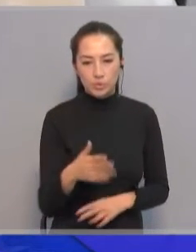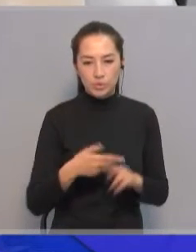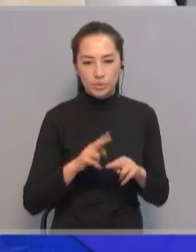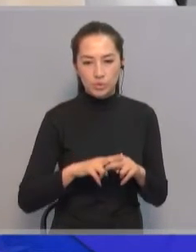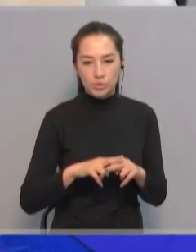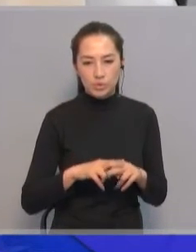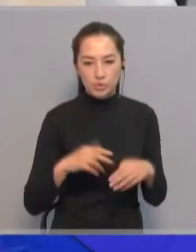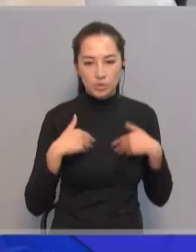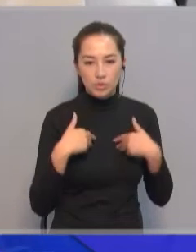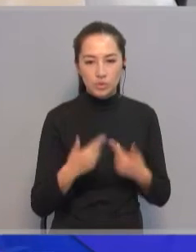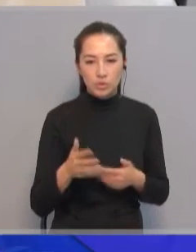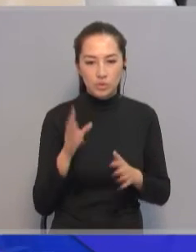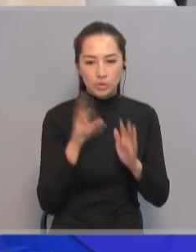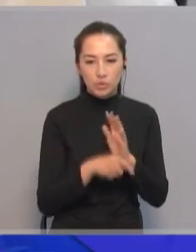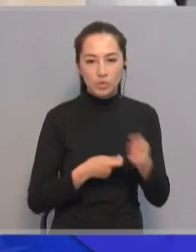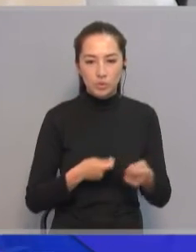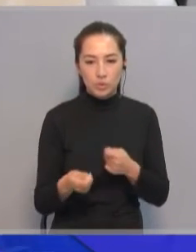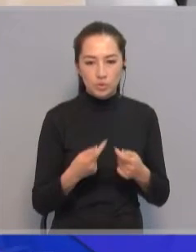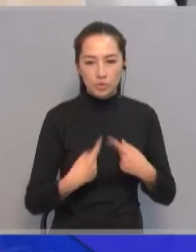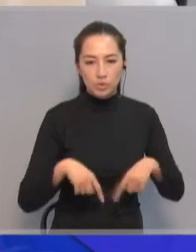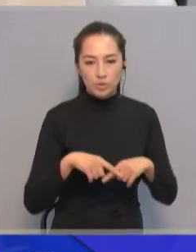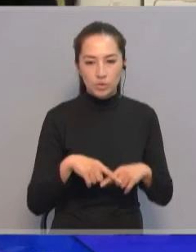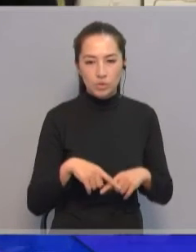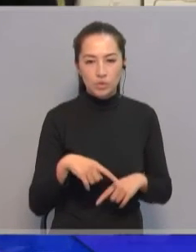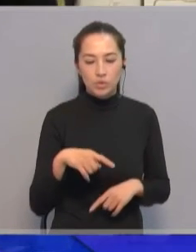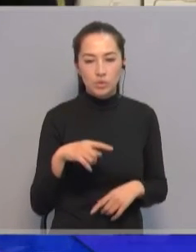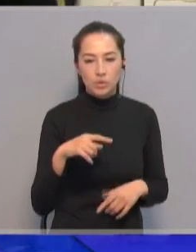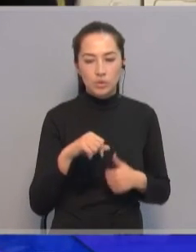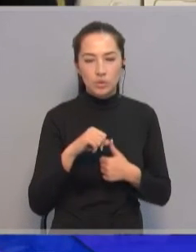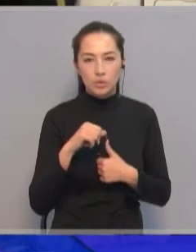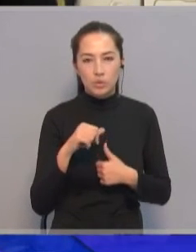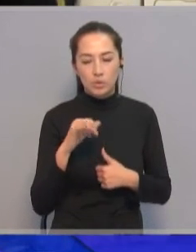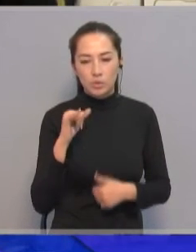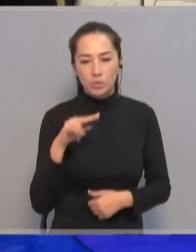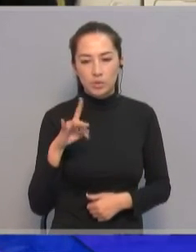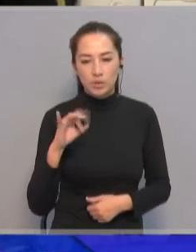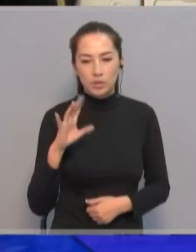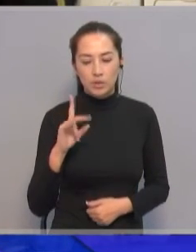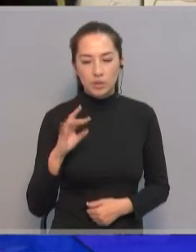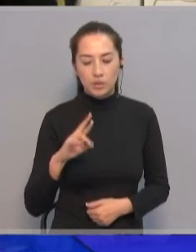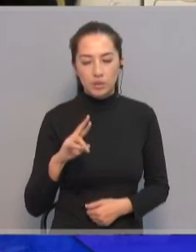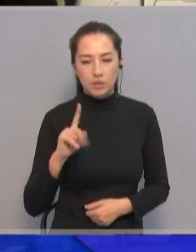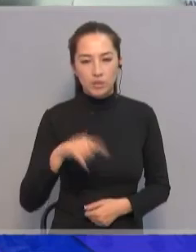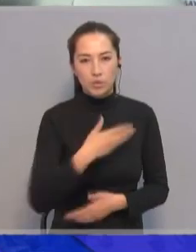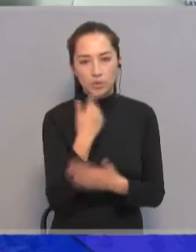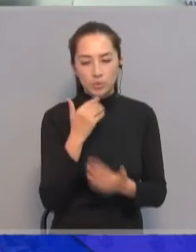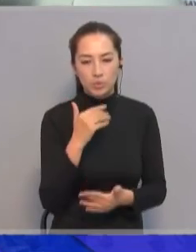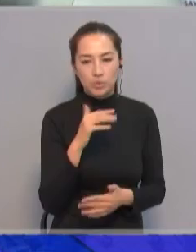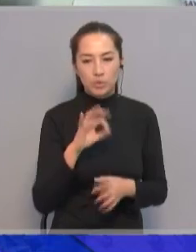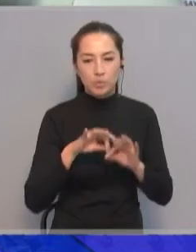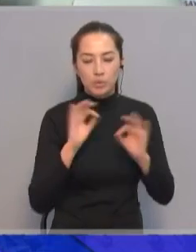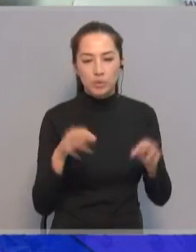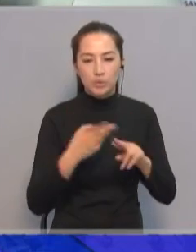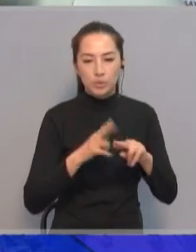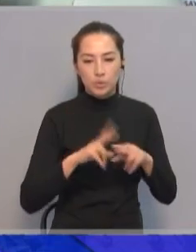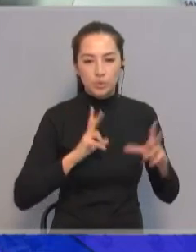есть рекомендации руководства образовательного учреждения, отделов и управления образования не требуются. Помимо профессиональной